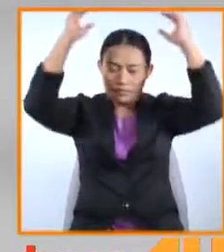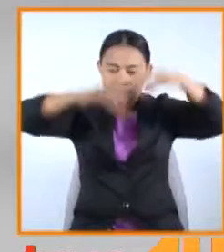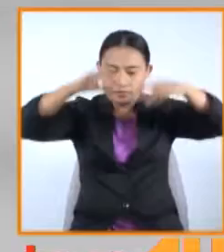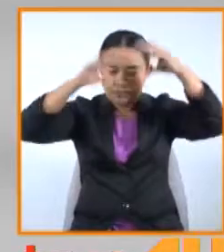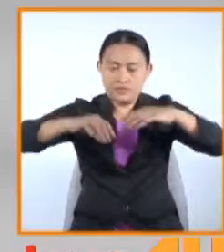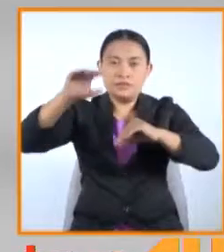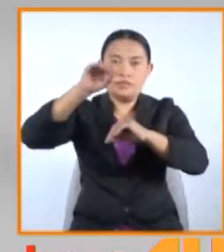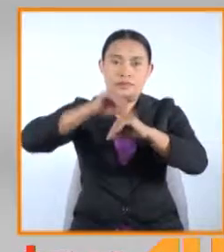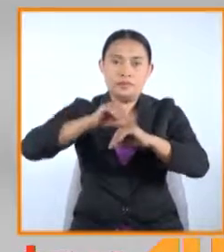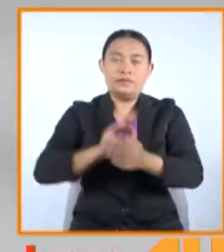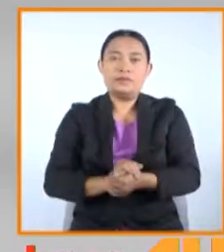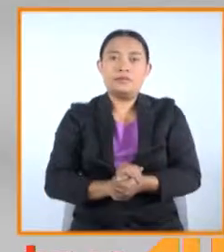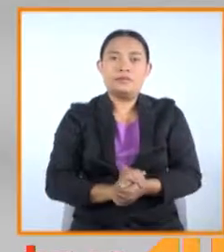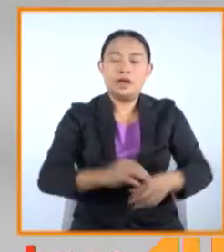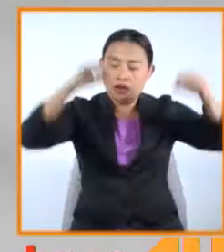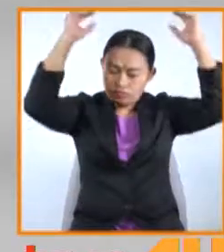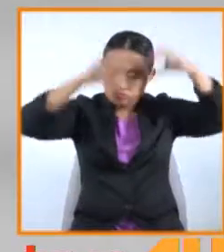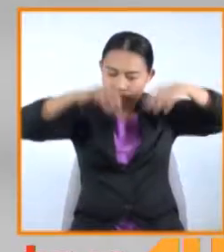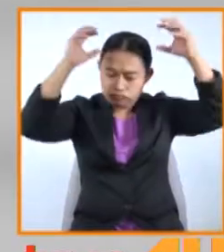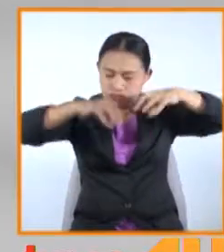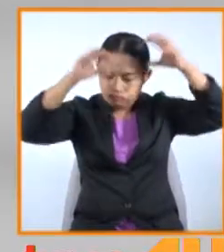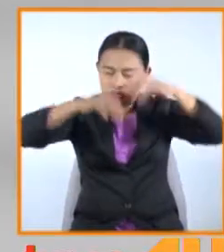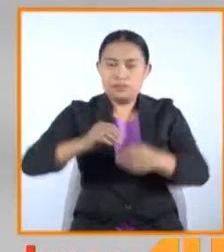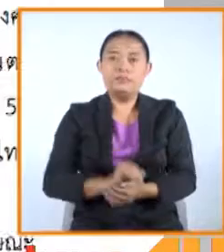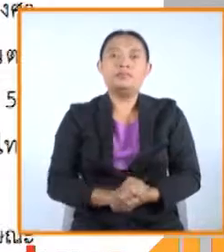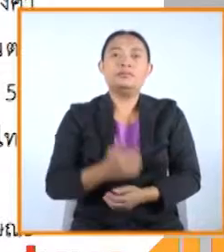ากขึ้นและมีฝนตกหนักบางแห่งส่วนมรสุม